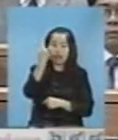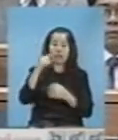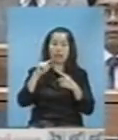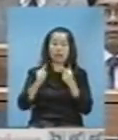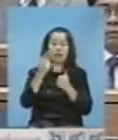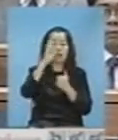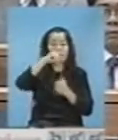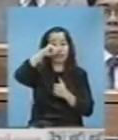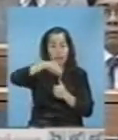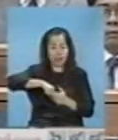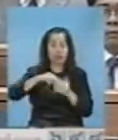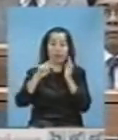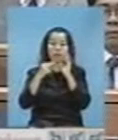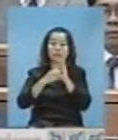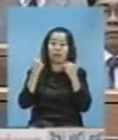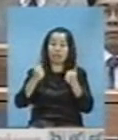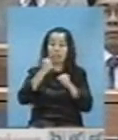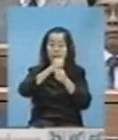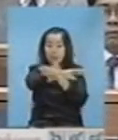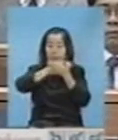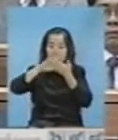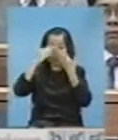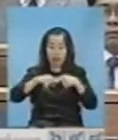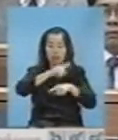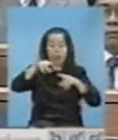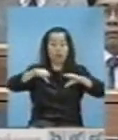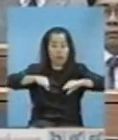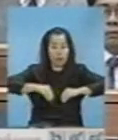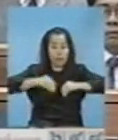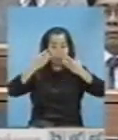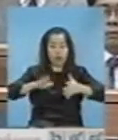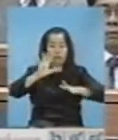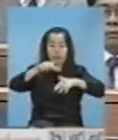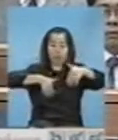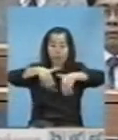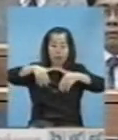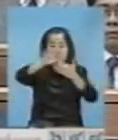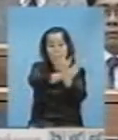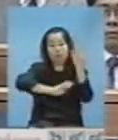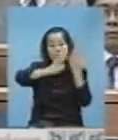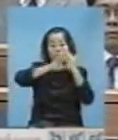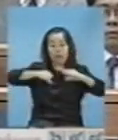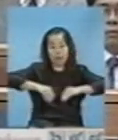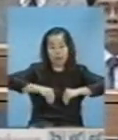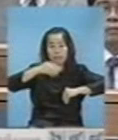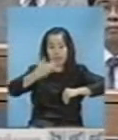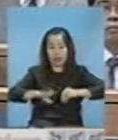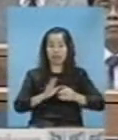ขึ้นในประเทศไทยนั่นหมายความว่าได้ผ่านกระบวนการยอมรับจากประชาชนคนไทยทั้งประเทศมาแล้ว